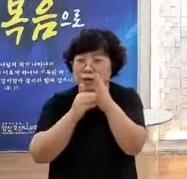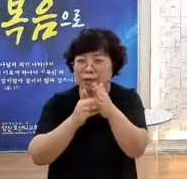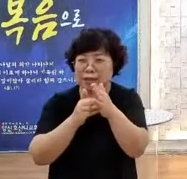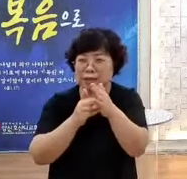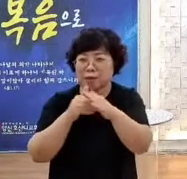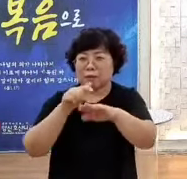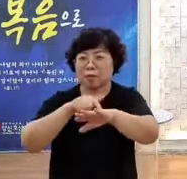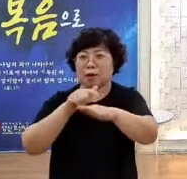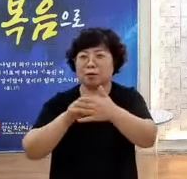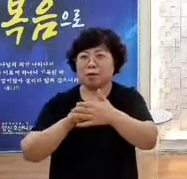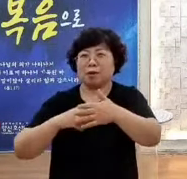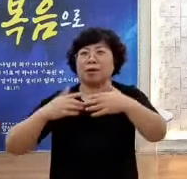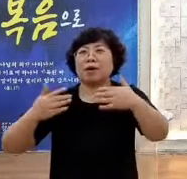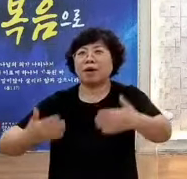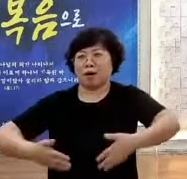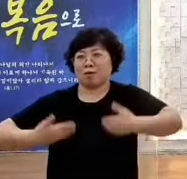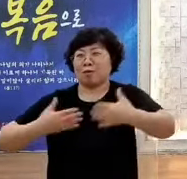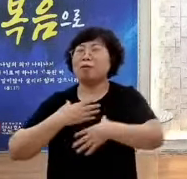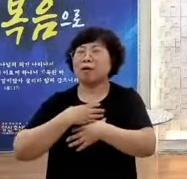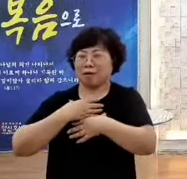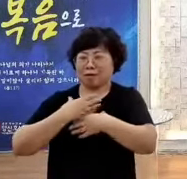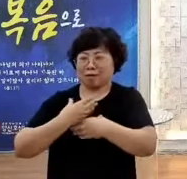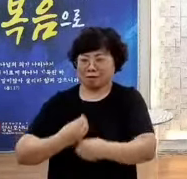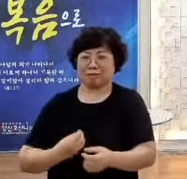얼마나 이 마음이 홀가분한지 모릅니다.